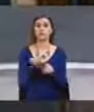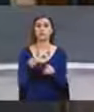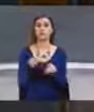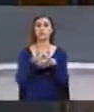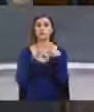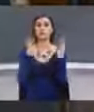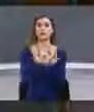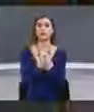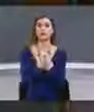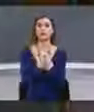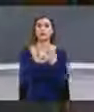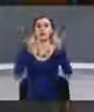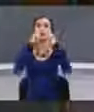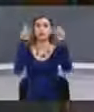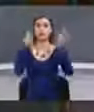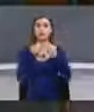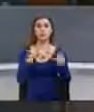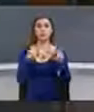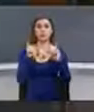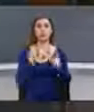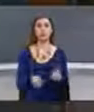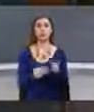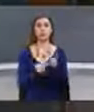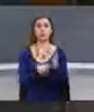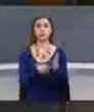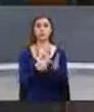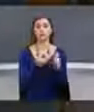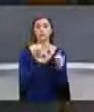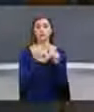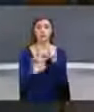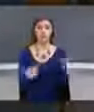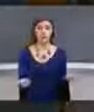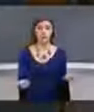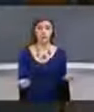ketë përfaqësimin gjinor në këtë proporcion.